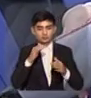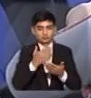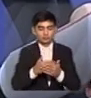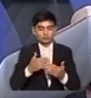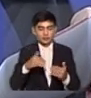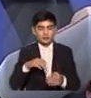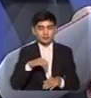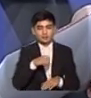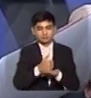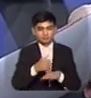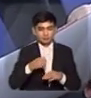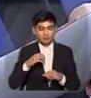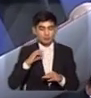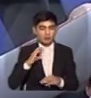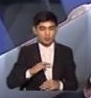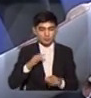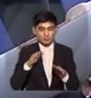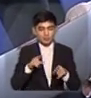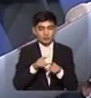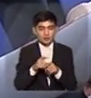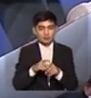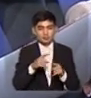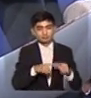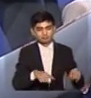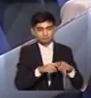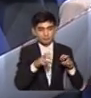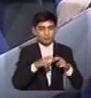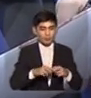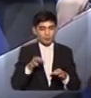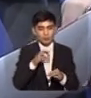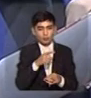прокурором органа антикоррупционной службы о